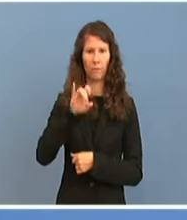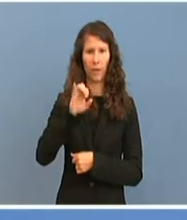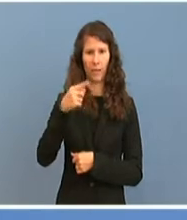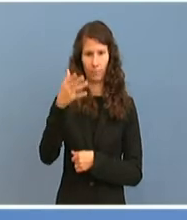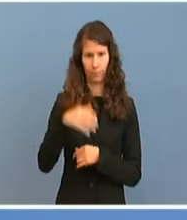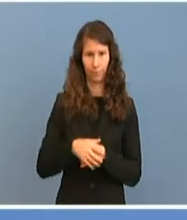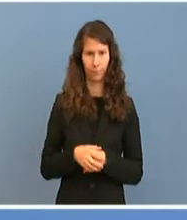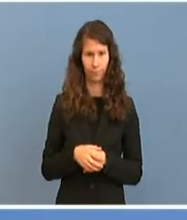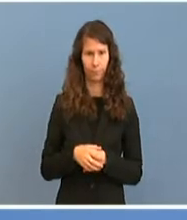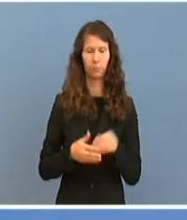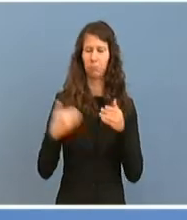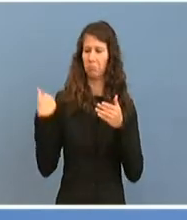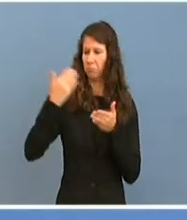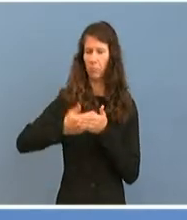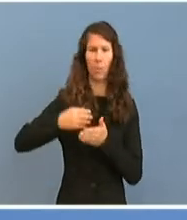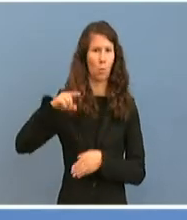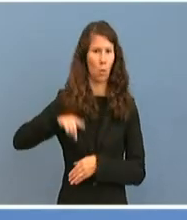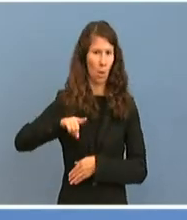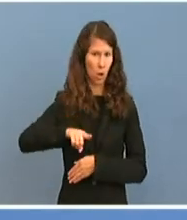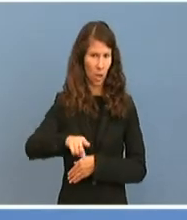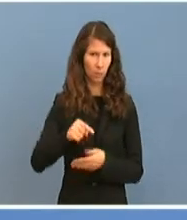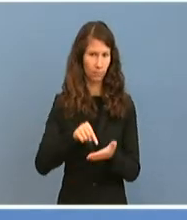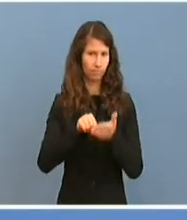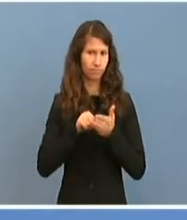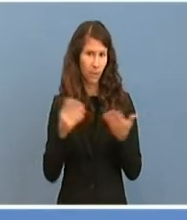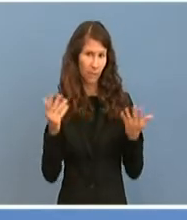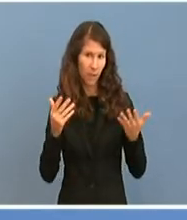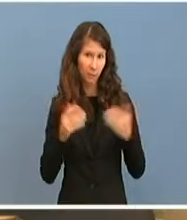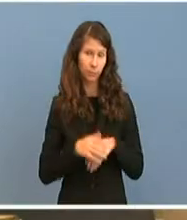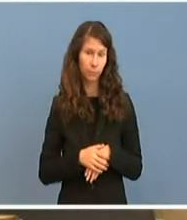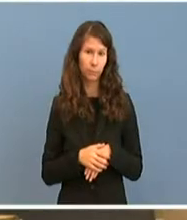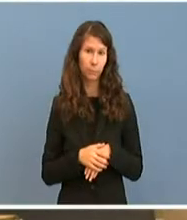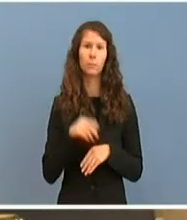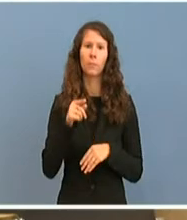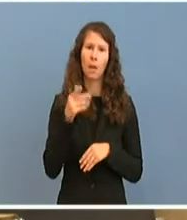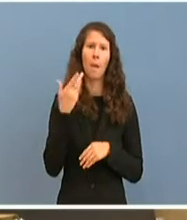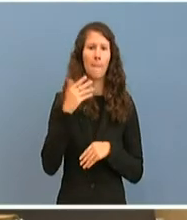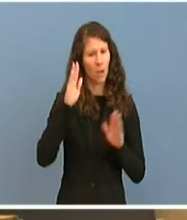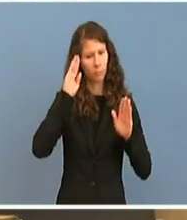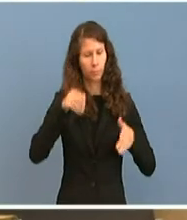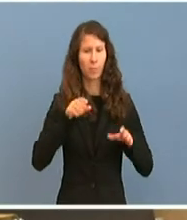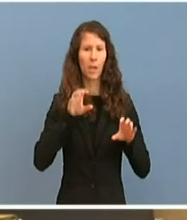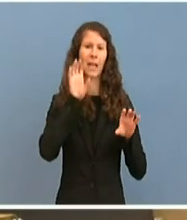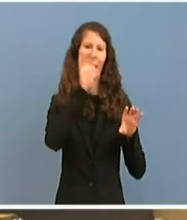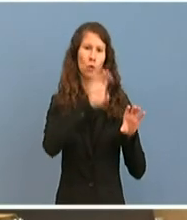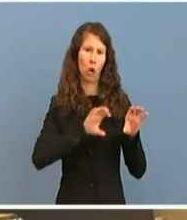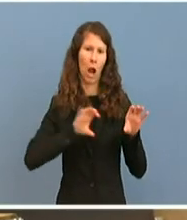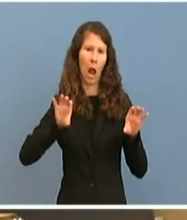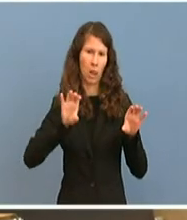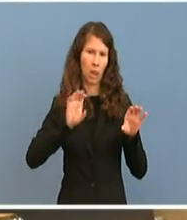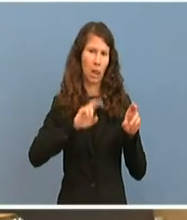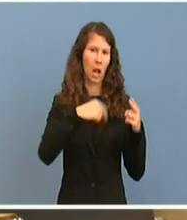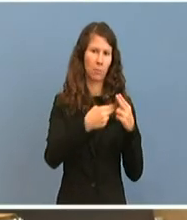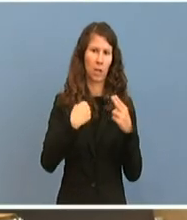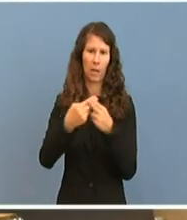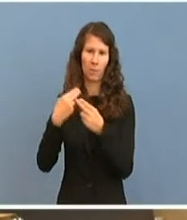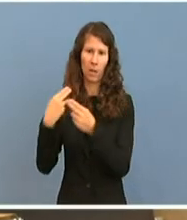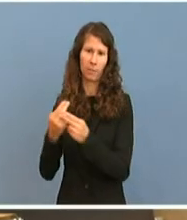Ja, die vergangenen Monate haben sich ja dadurch ausgezeichnet, dass man mehr auf Regionalisierung gesetzt hat, auch dadurch, dass eben die Länder entscheiden.